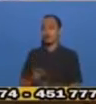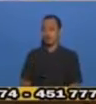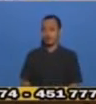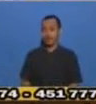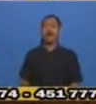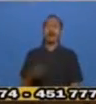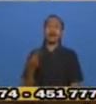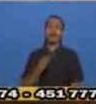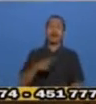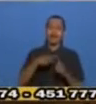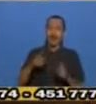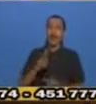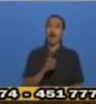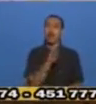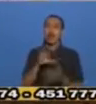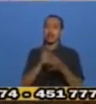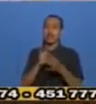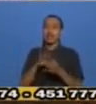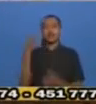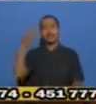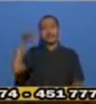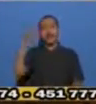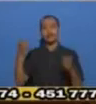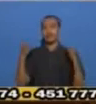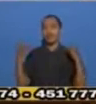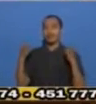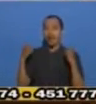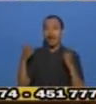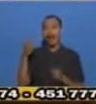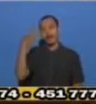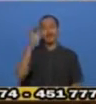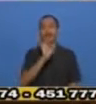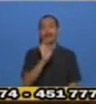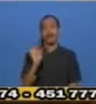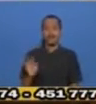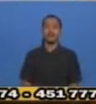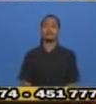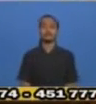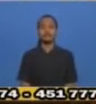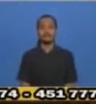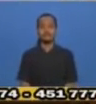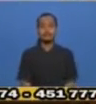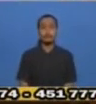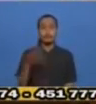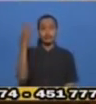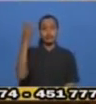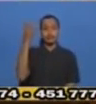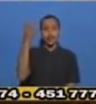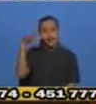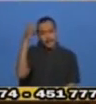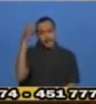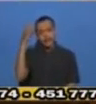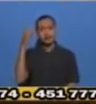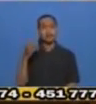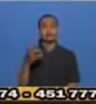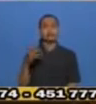kesehatan, dengan dinas sosial, dan dinas yang lain. Karena sebetulnya ini berkesinambungan. Seperti dinas-dinas yang lain itu kan juga punya